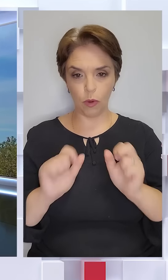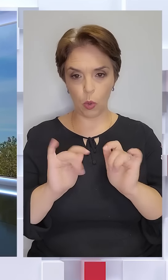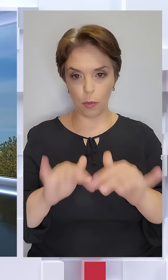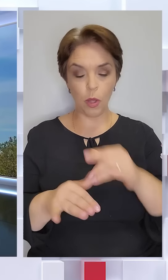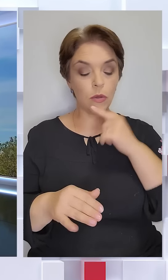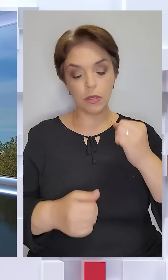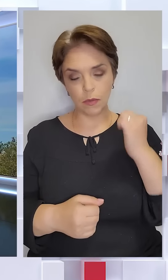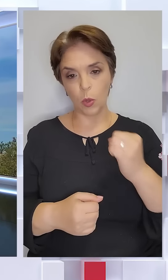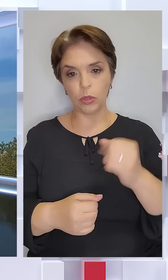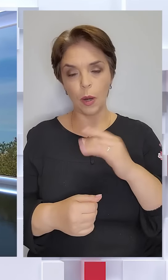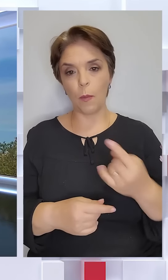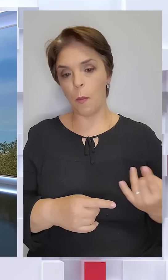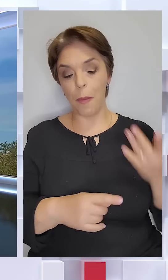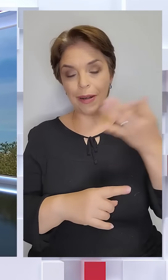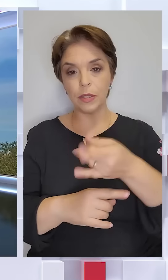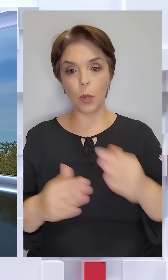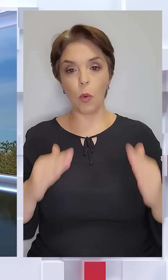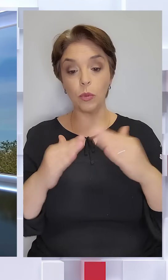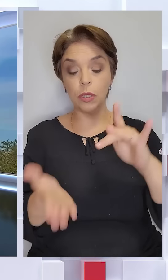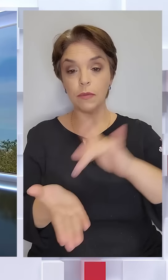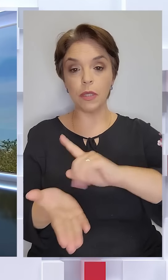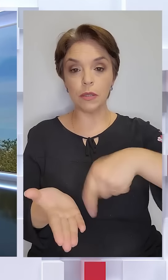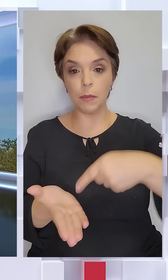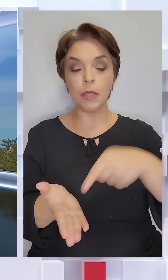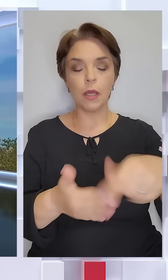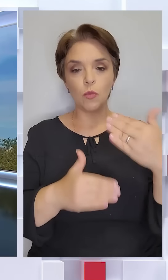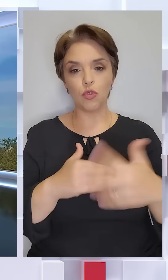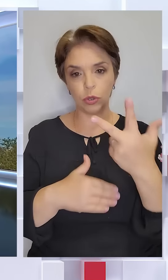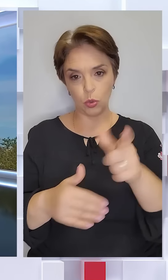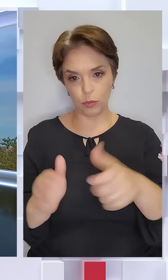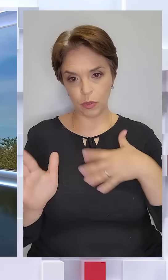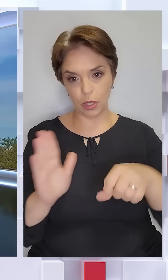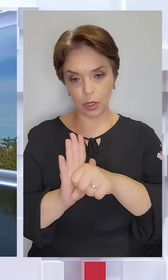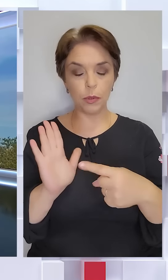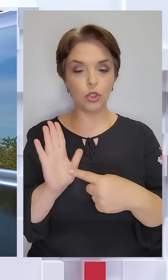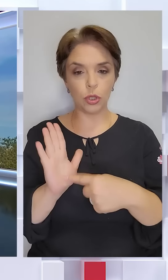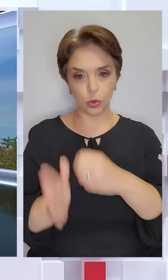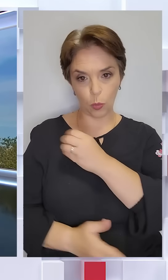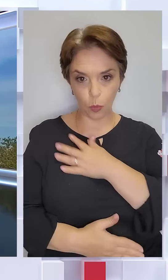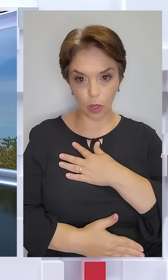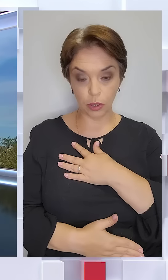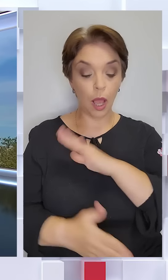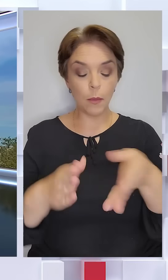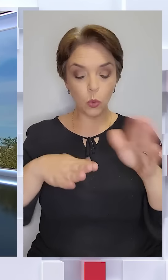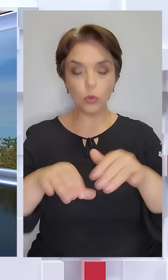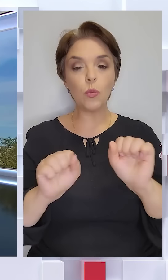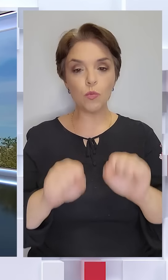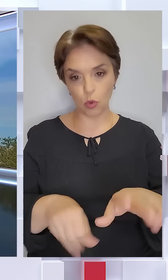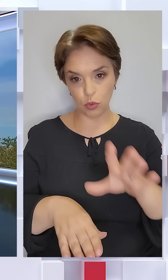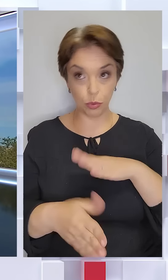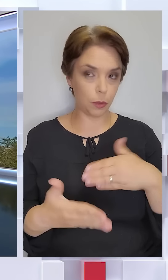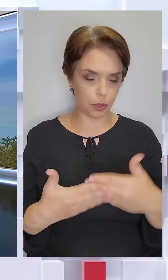операція. Росіяни завдали удару балістикою по будівлях в середмісті. Там уже троє загиблих і шестеро поранених. Під руїнами ще може